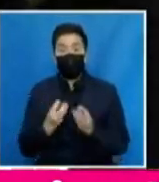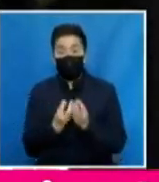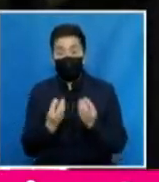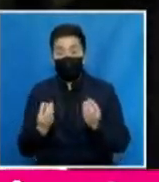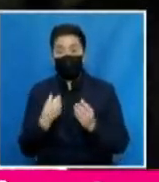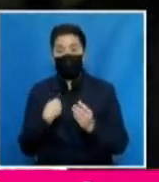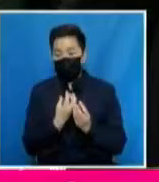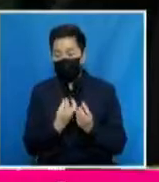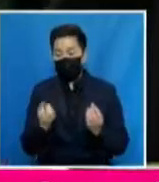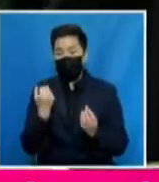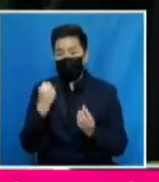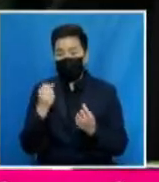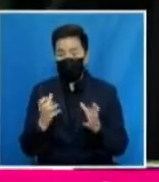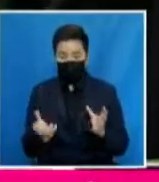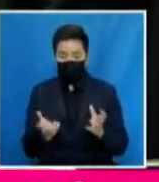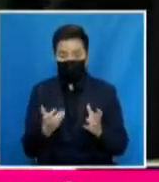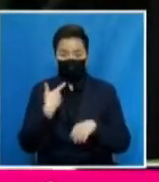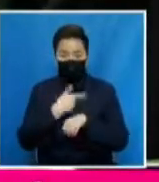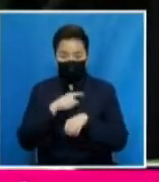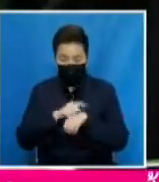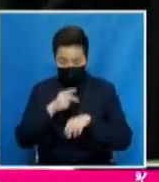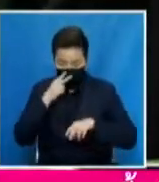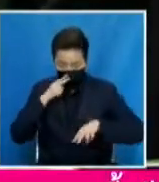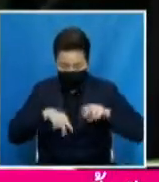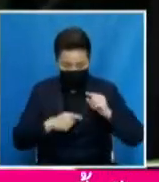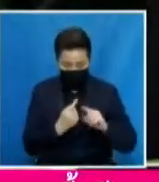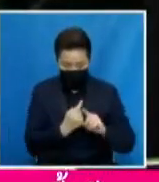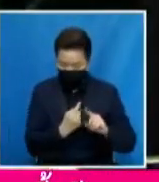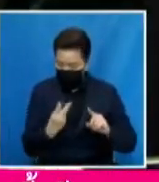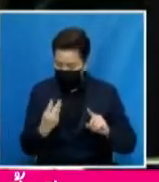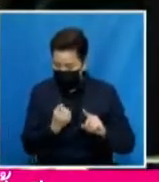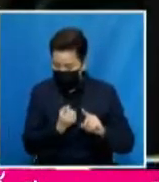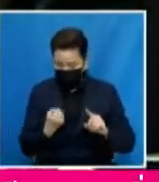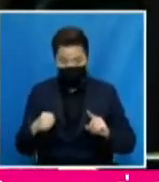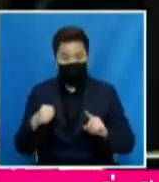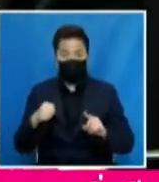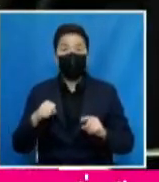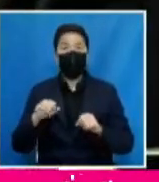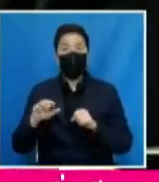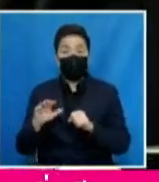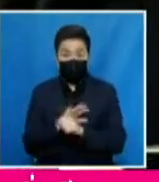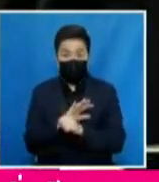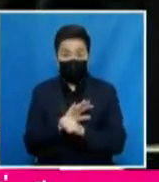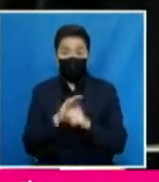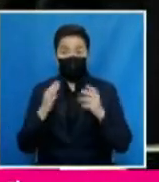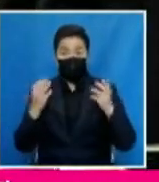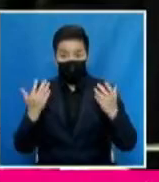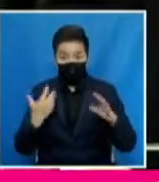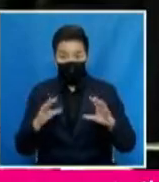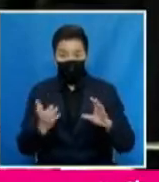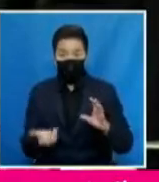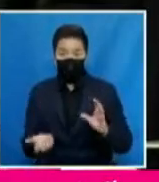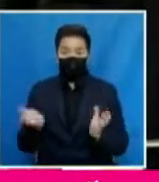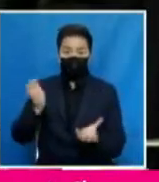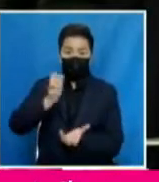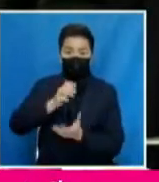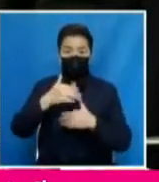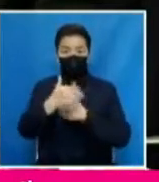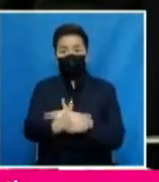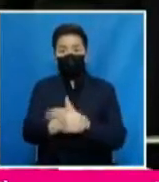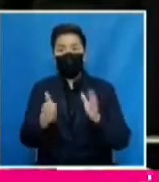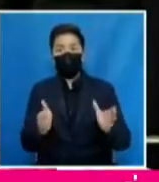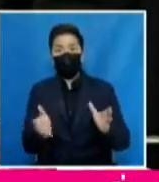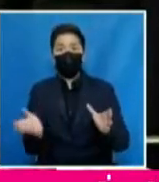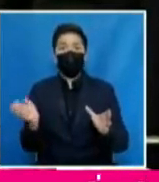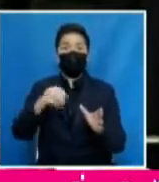จำนวน10ลูกให้ประธานกรรมการตรวจสอบว่ามีหมายเลขครบถ้วนเมื่อทำการตรวจสอบเรียบร้อยแล้วพนัก